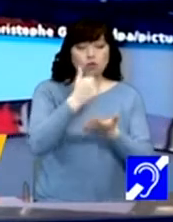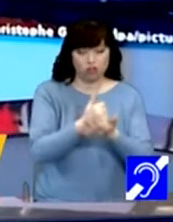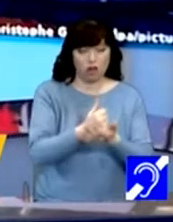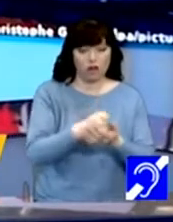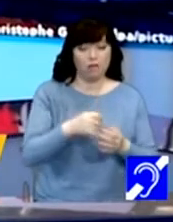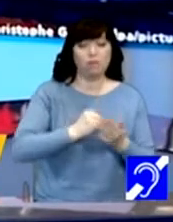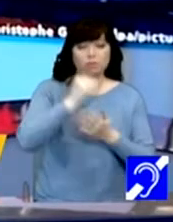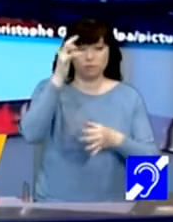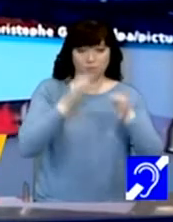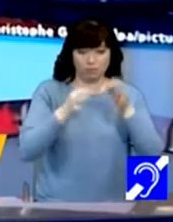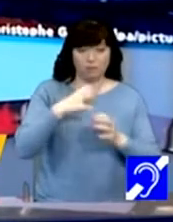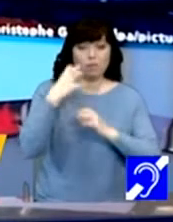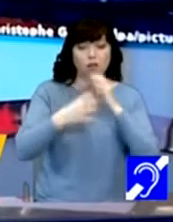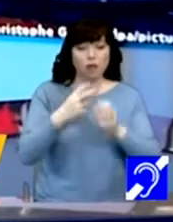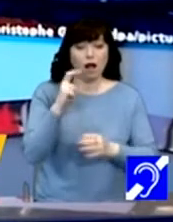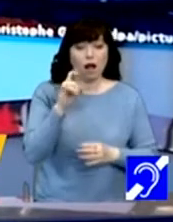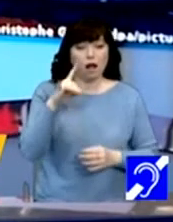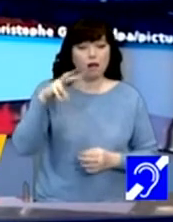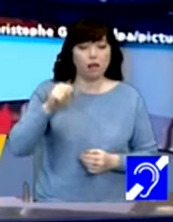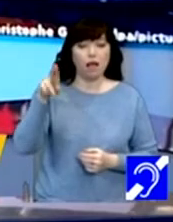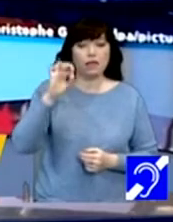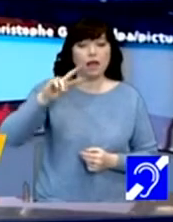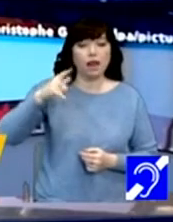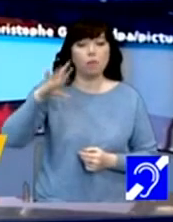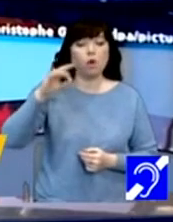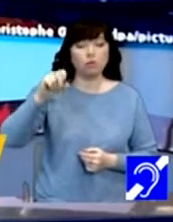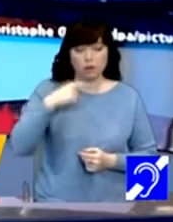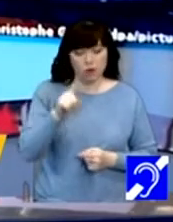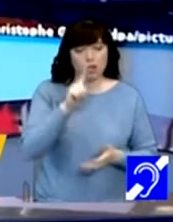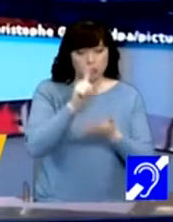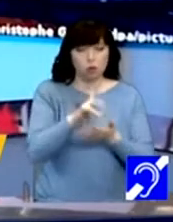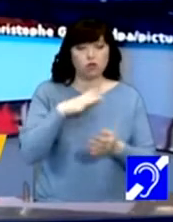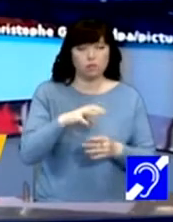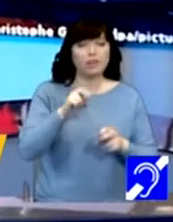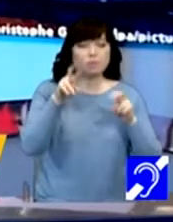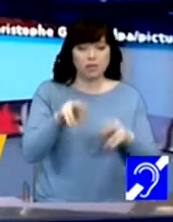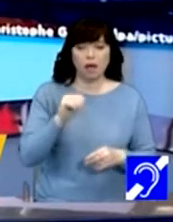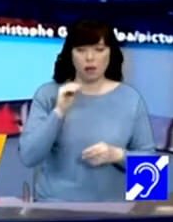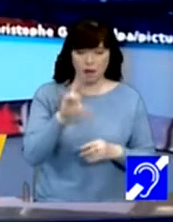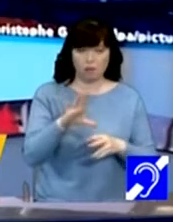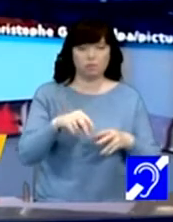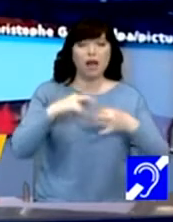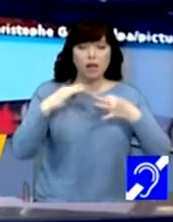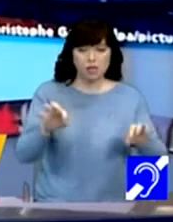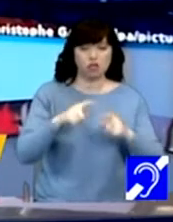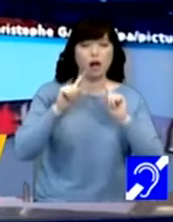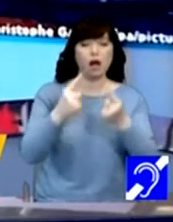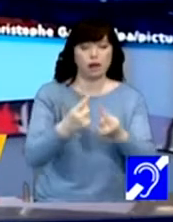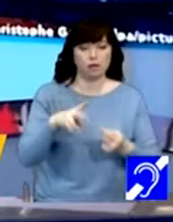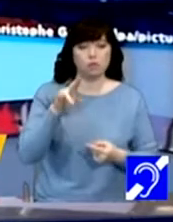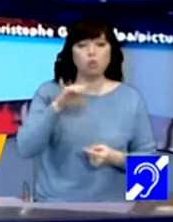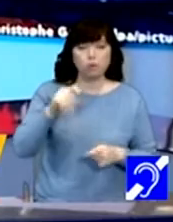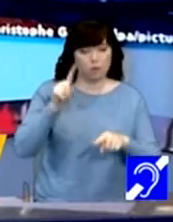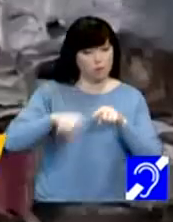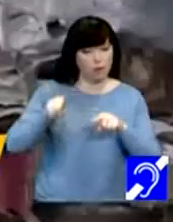Tribunalului Penal Internațional, Carla Del Ponte, crede că trebuie să fie emis un mandat internațional de arestarea lui Putin cât mai